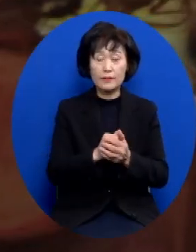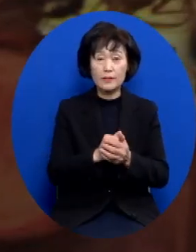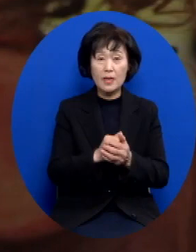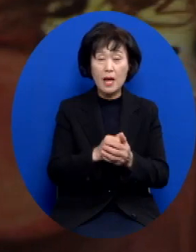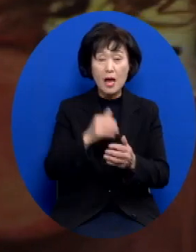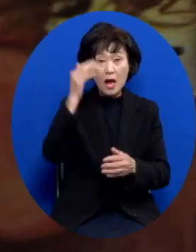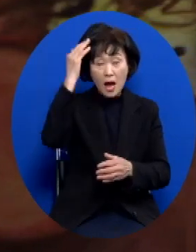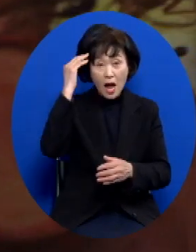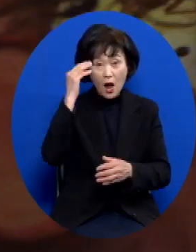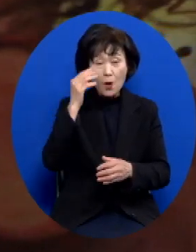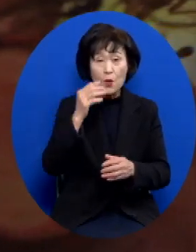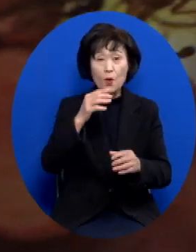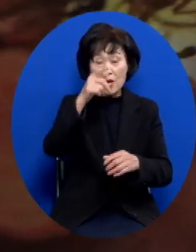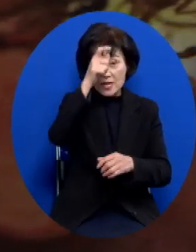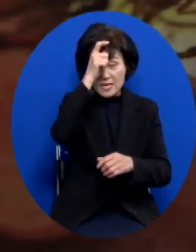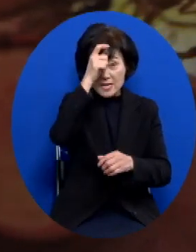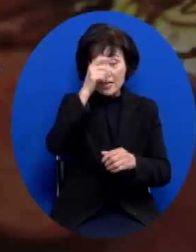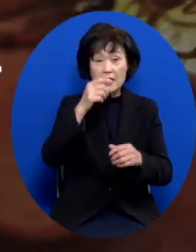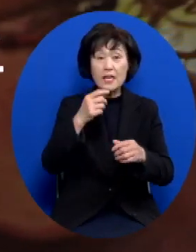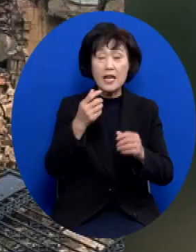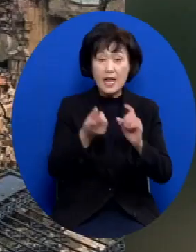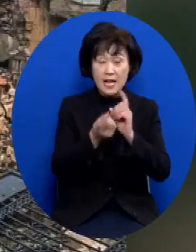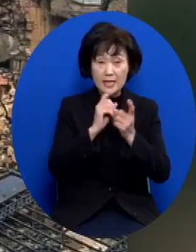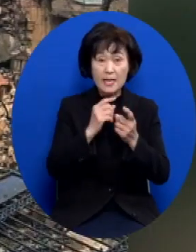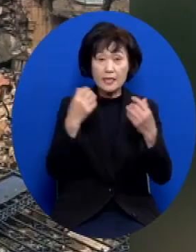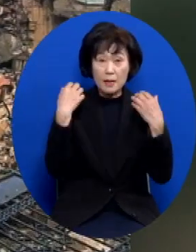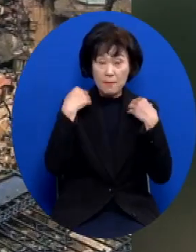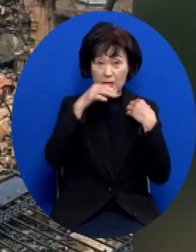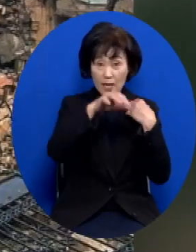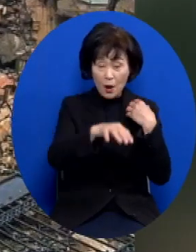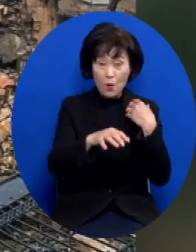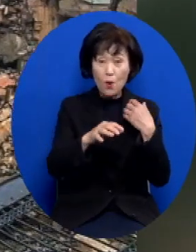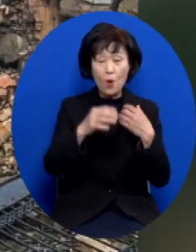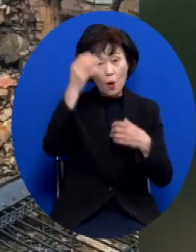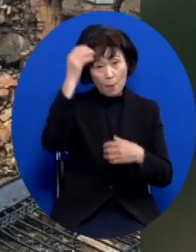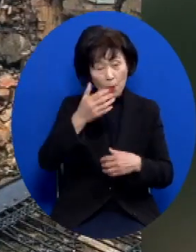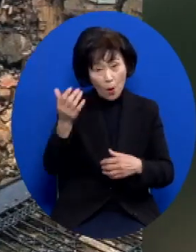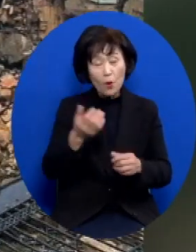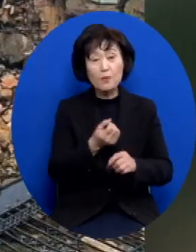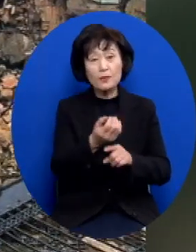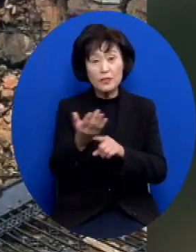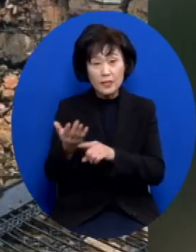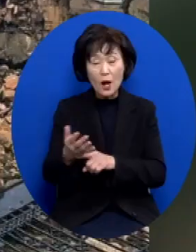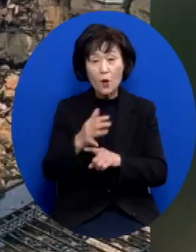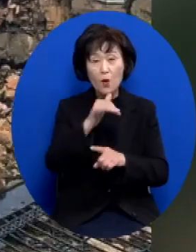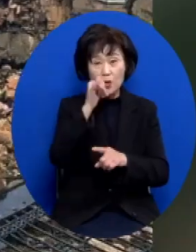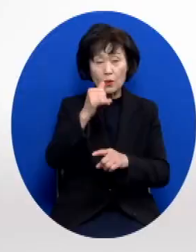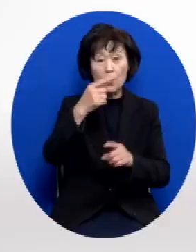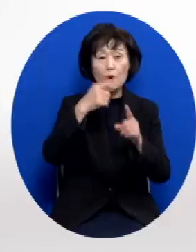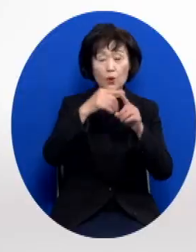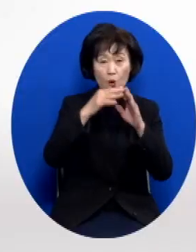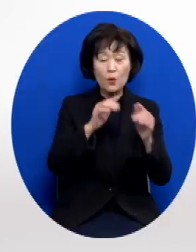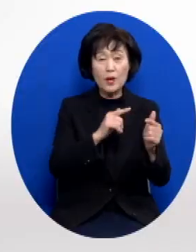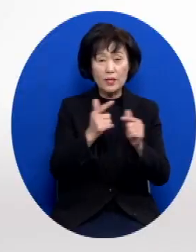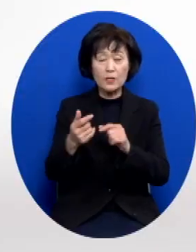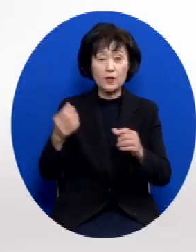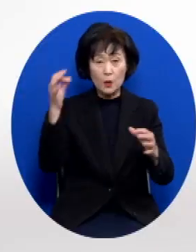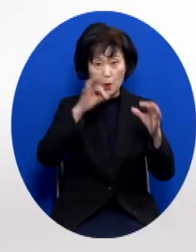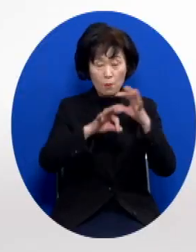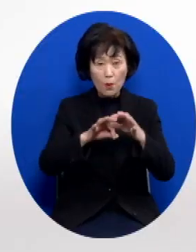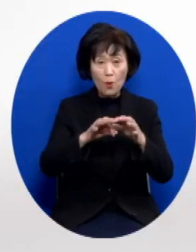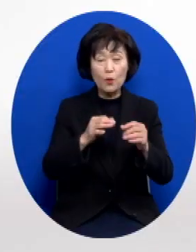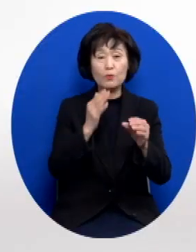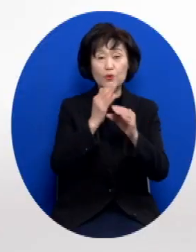튀르키예 대사관에 모금하거나 NGO 단체를 통하는 등인데 한국교회에서도 모금 운동을 추진합니다.